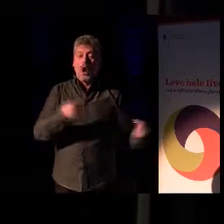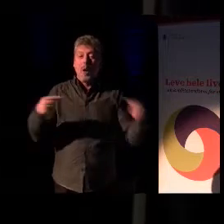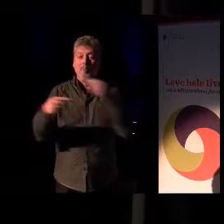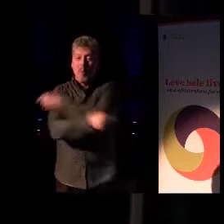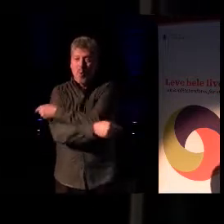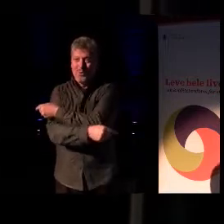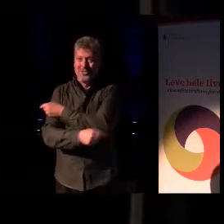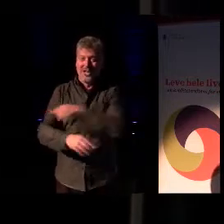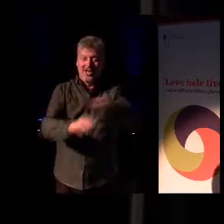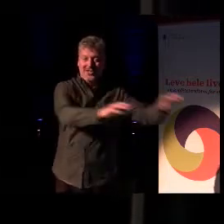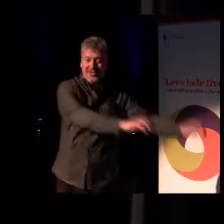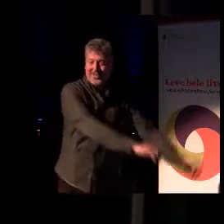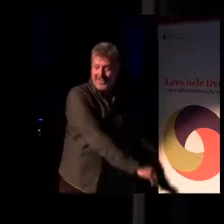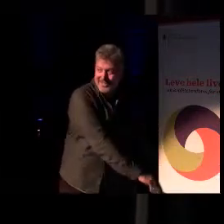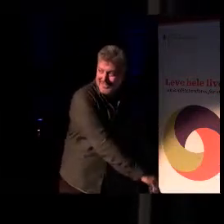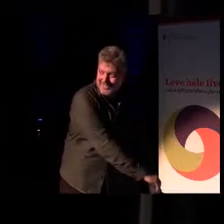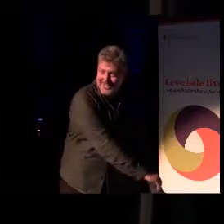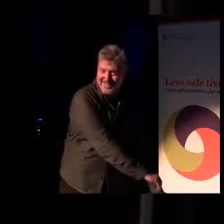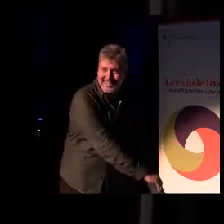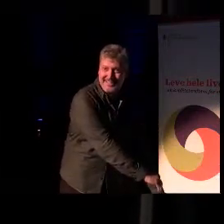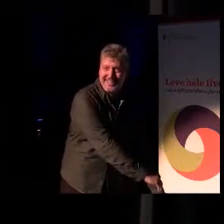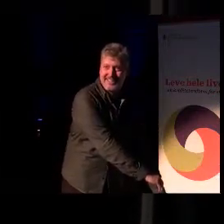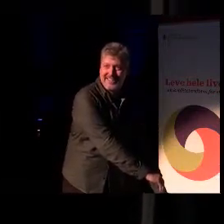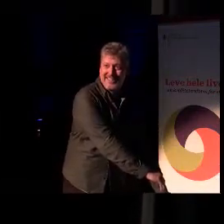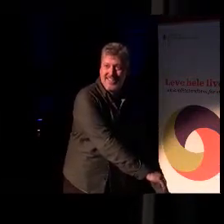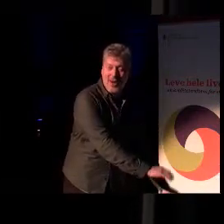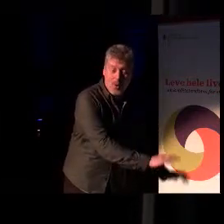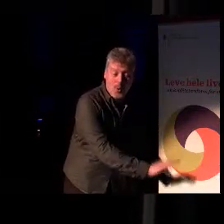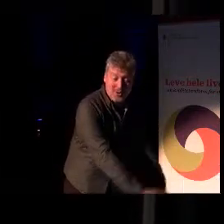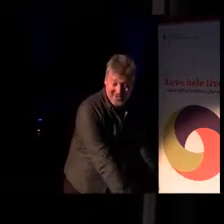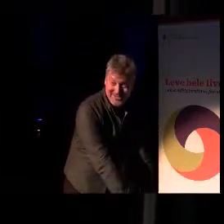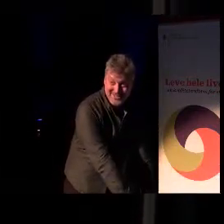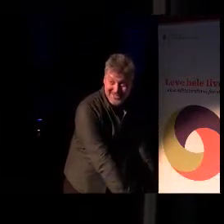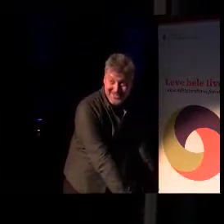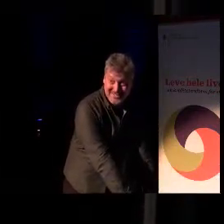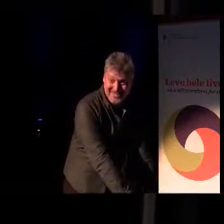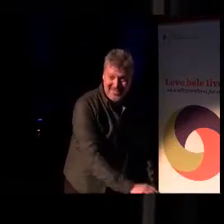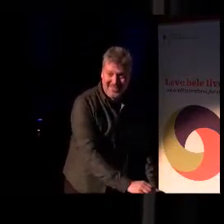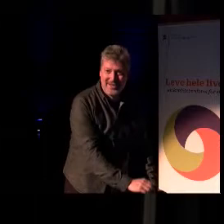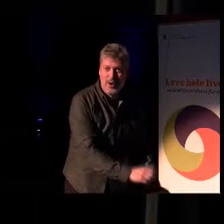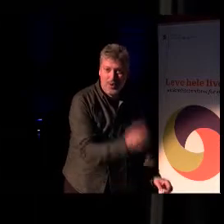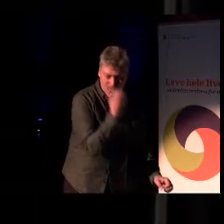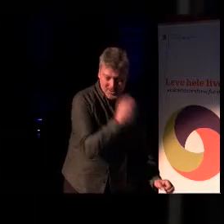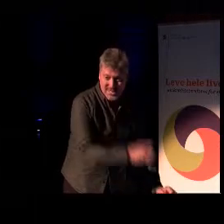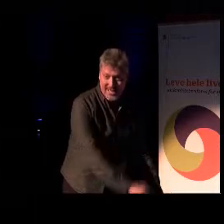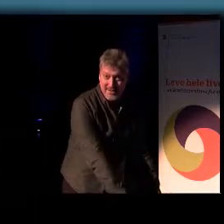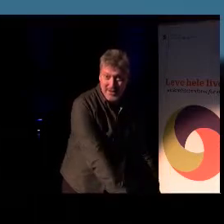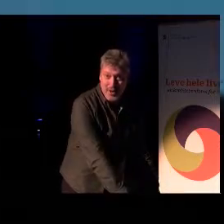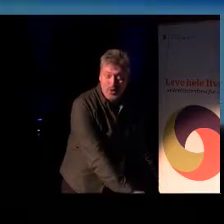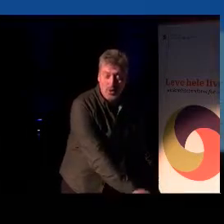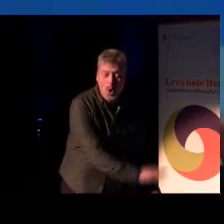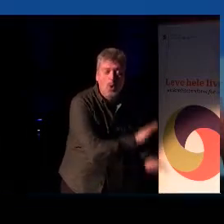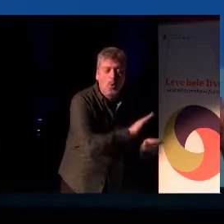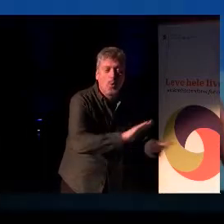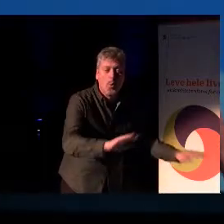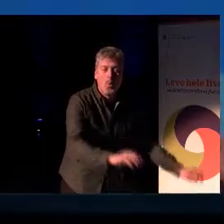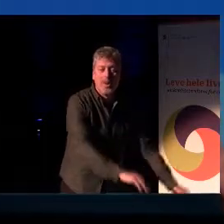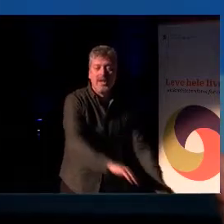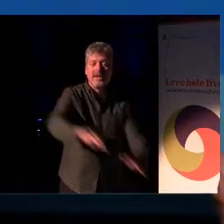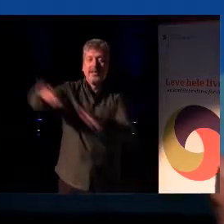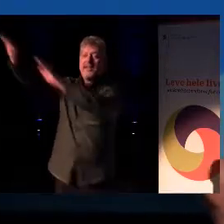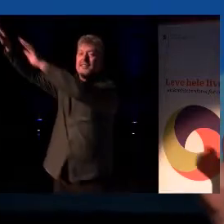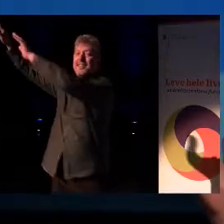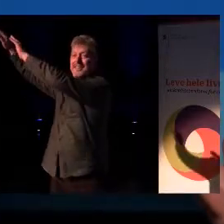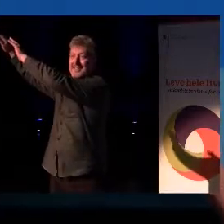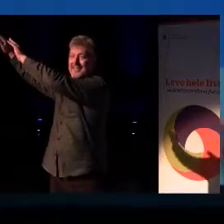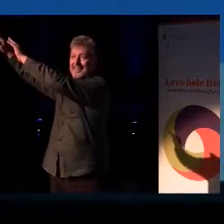Over venstre kne nå. Venstre. Left hand. Side. Og så går vi rolig opp en gang. Og